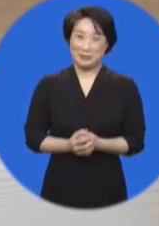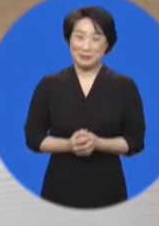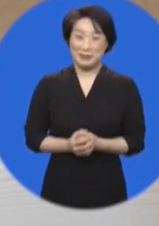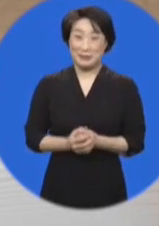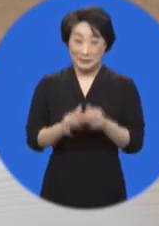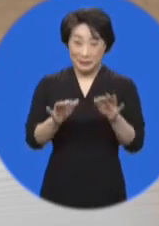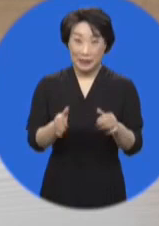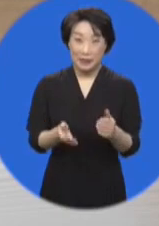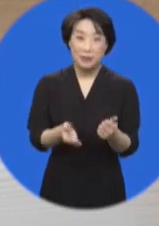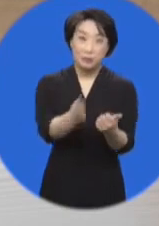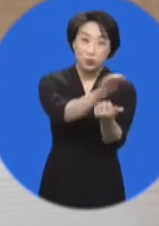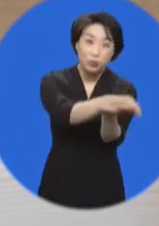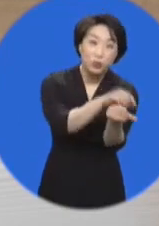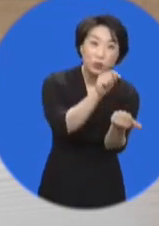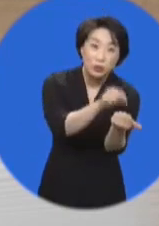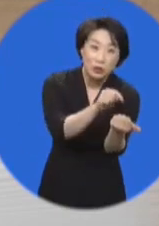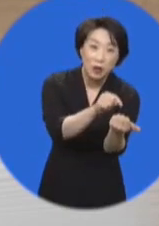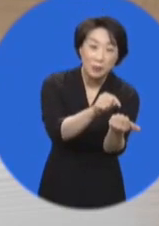무덤에서